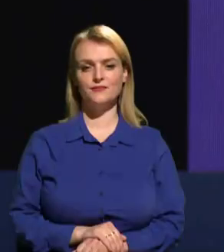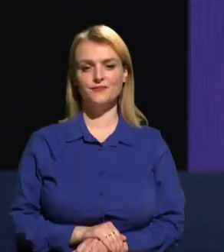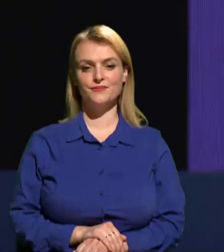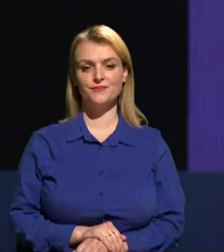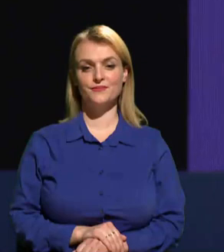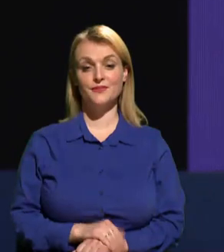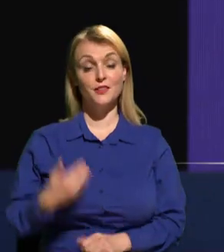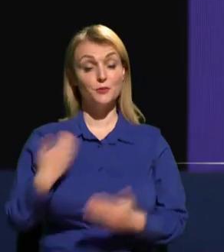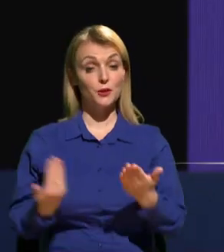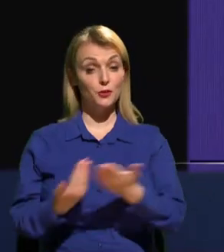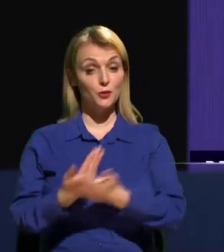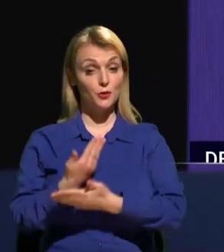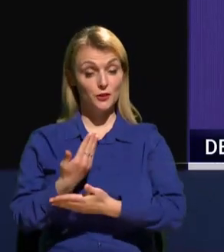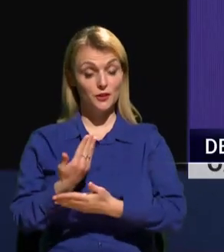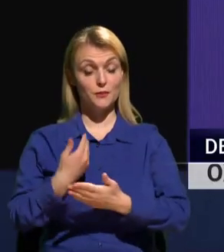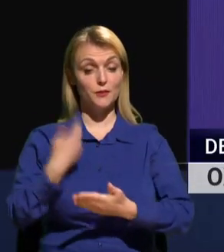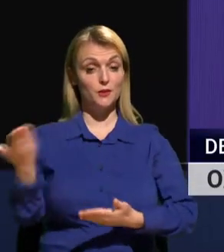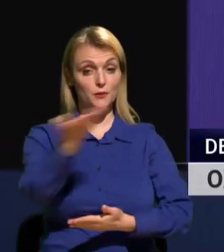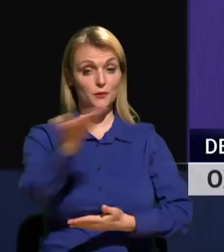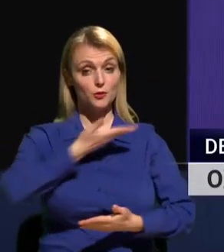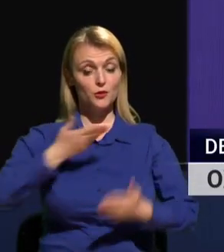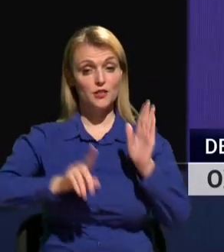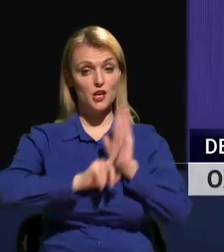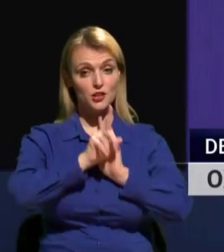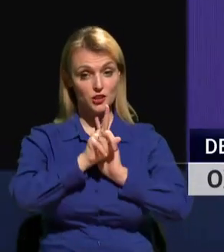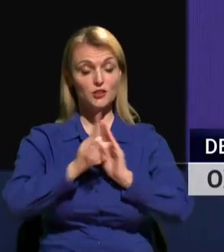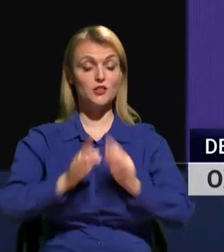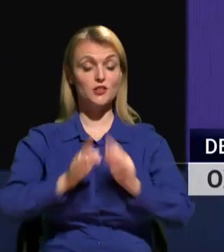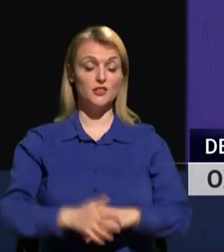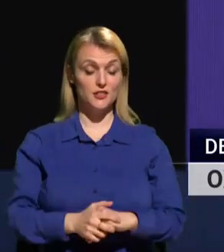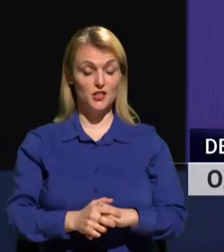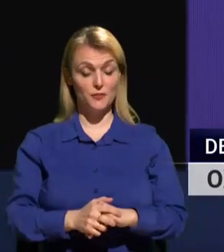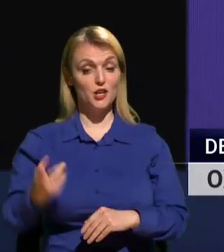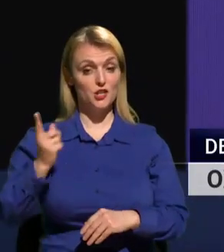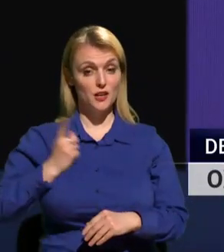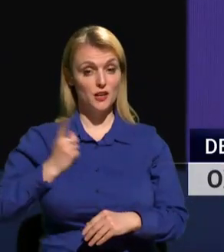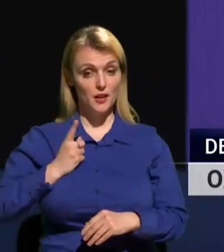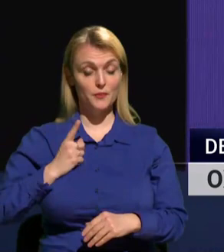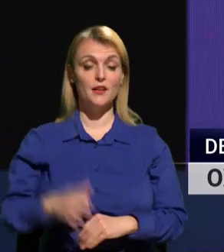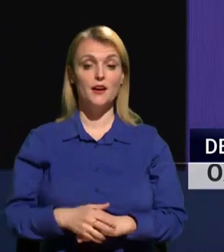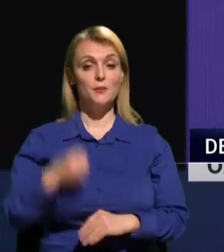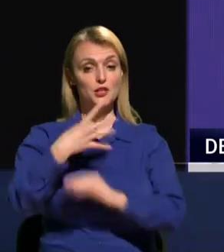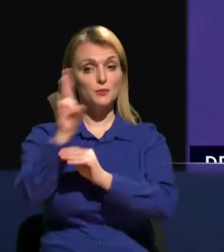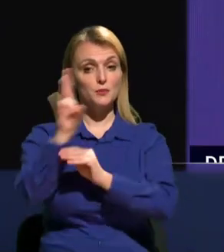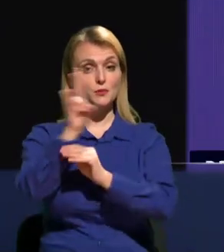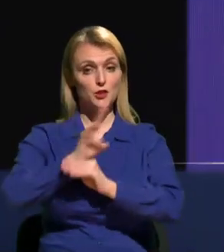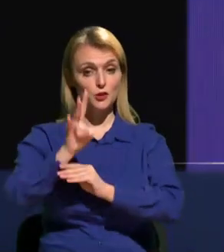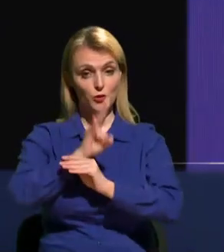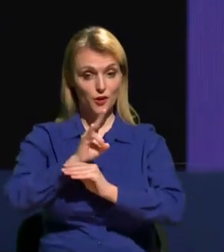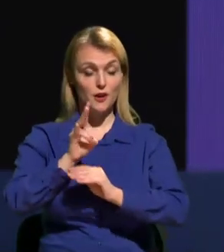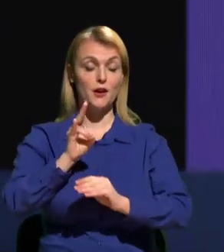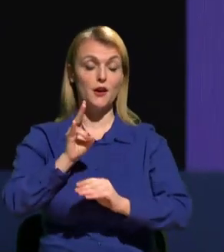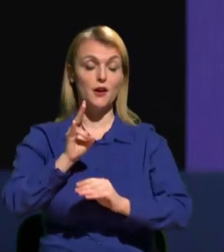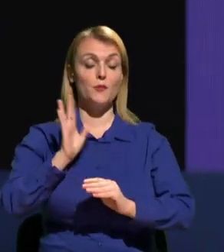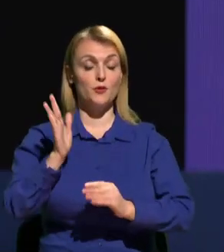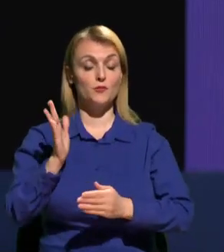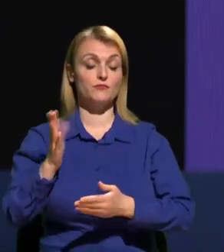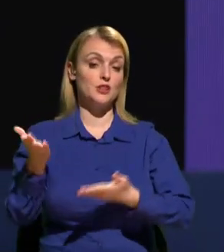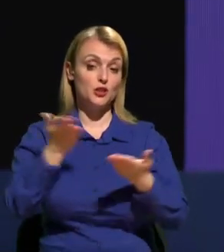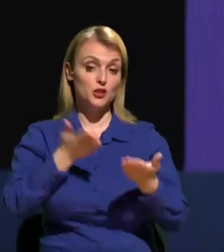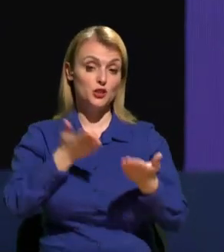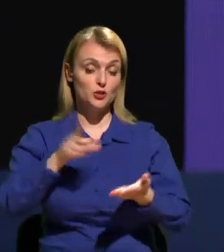Suntem așteptați din nou la urnele de vot în data de 15 noiembrie. Peste 3 milioane de cetățeni cu drept de vot urmează să-și aleagă președintele pentru un